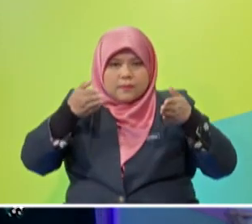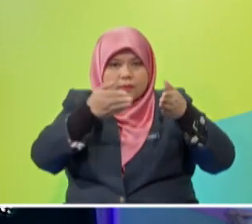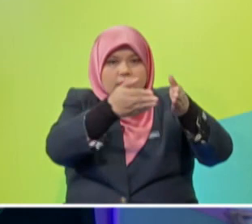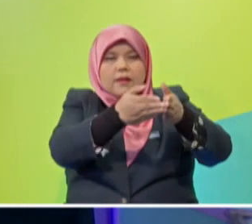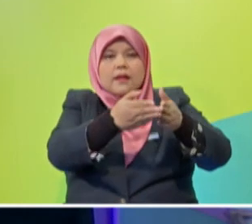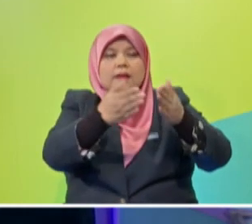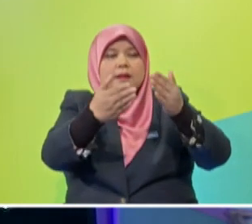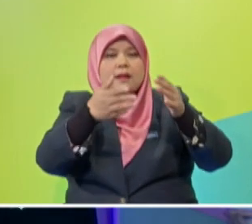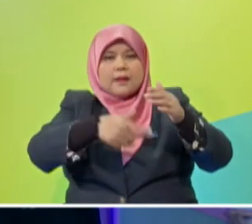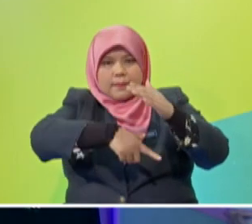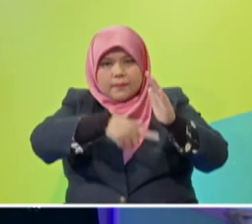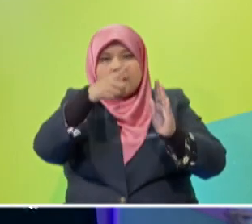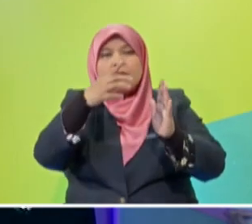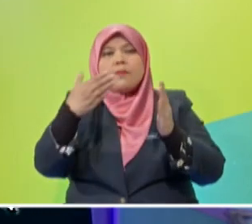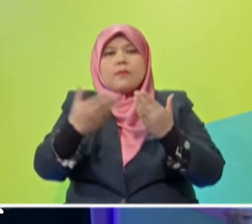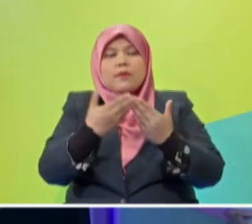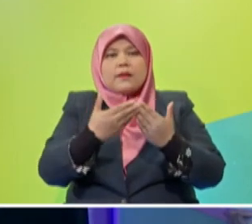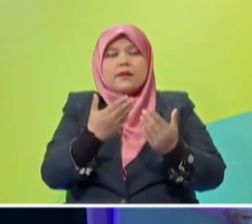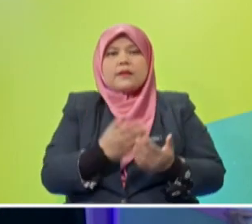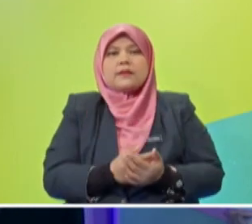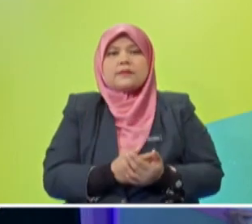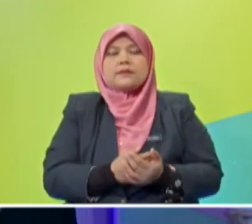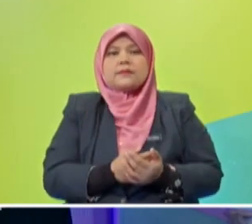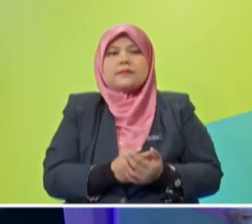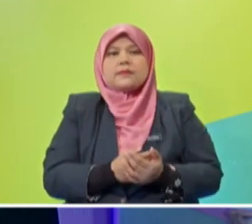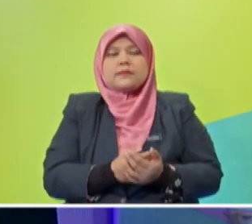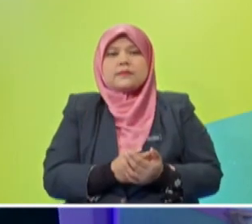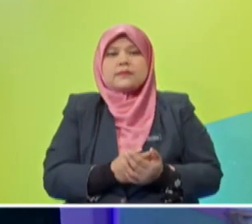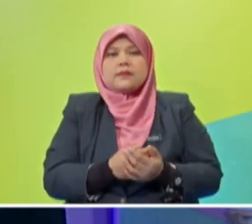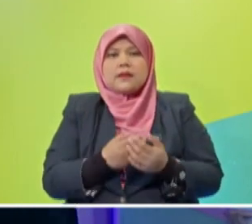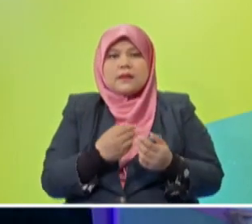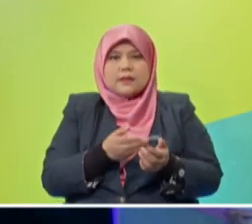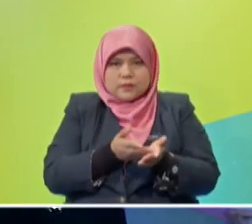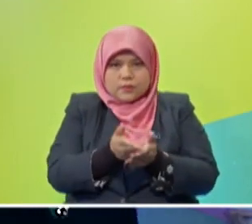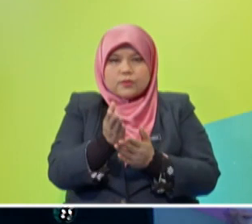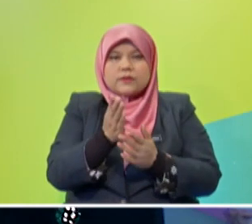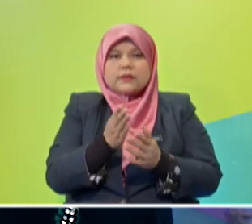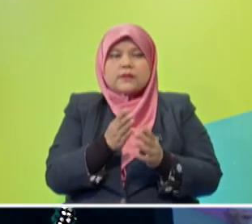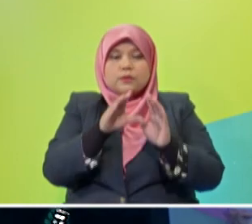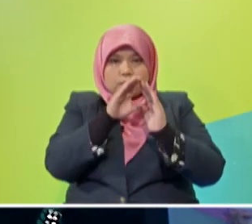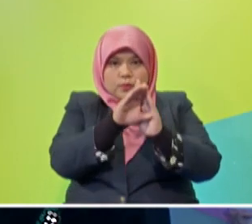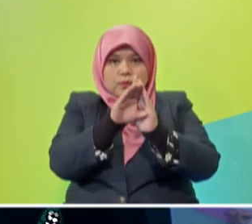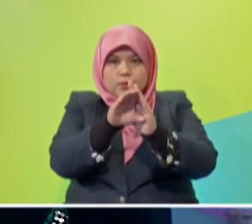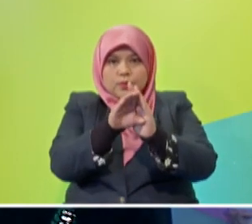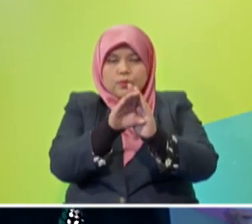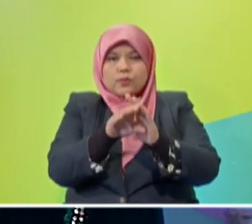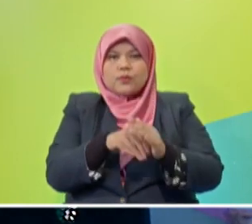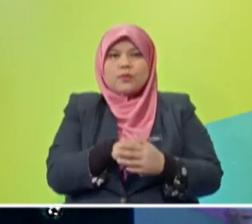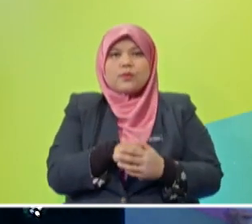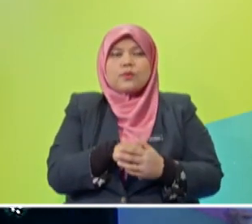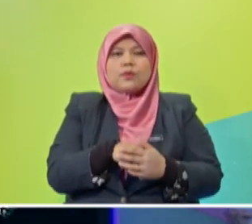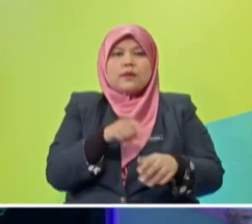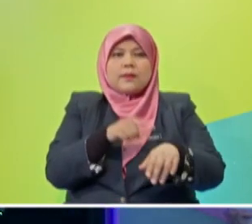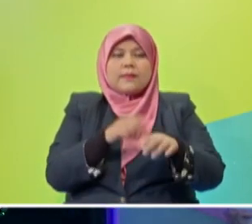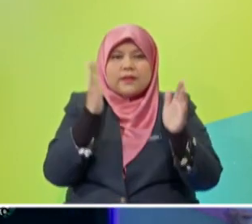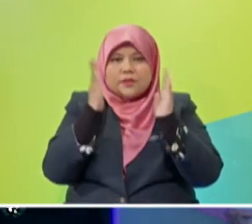lebih moden. Okey, baiklah, seterusnya. Ini antara beberapa contoh infrastruktur yang telah berjaya diwujudkan di Malaysia.